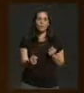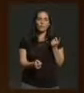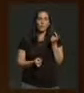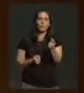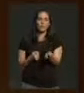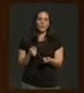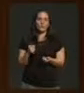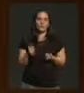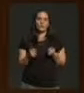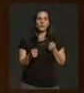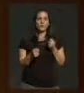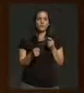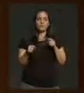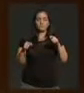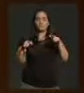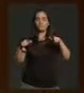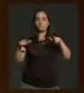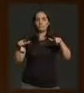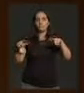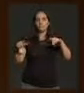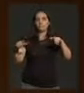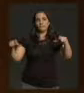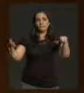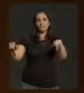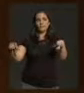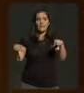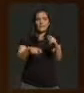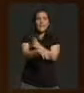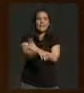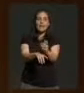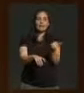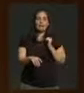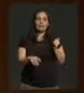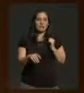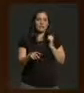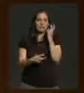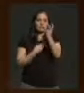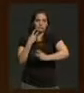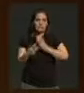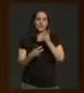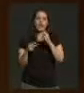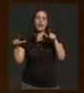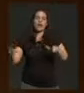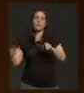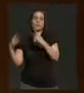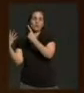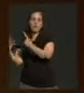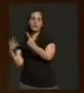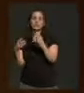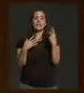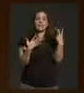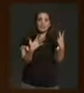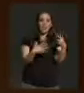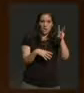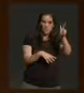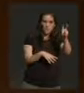erreforma integralak laugarren eta zeigarren zelaietan, eta baita ere lehen taldeko instalazioetan eta pabilloi